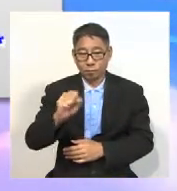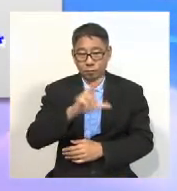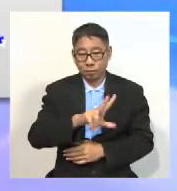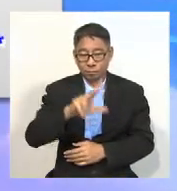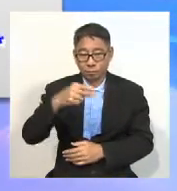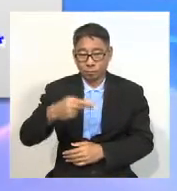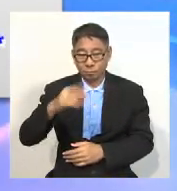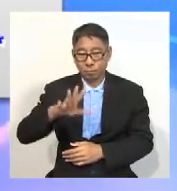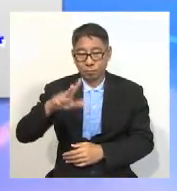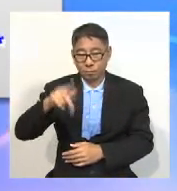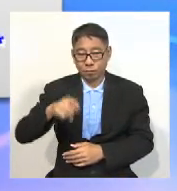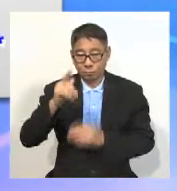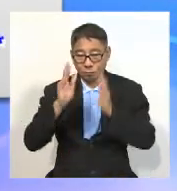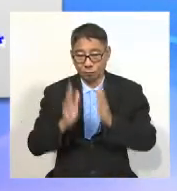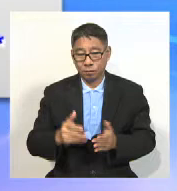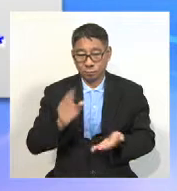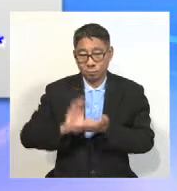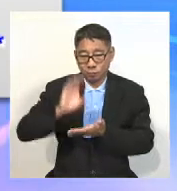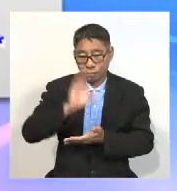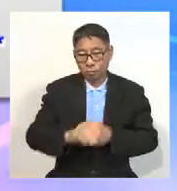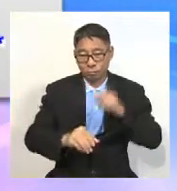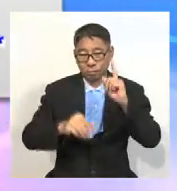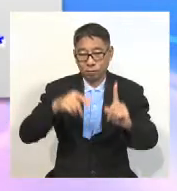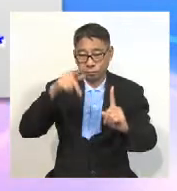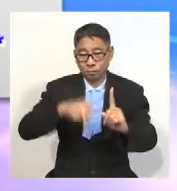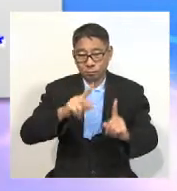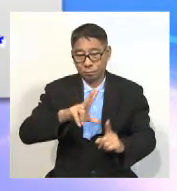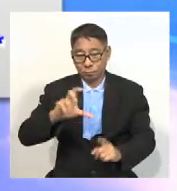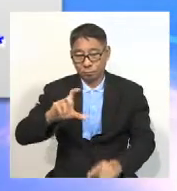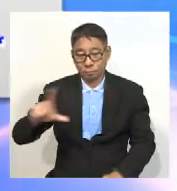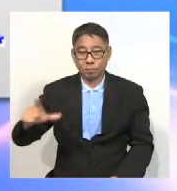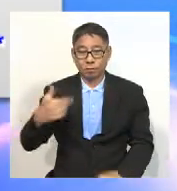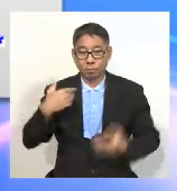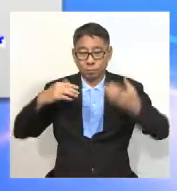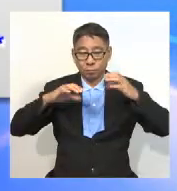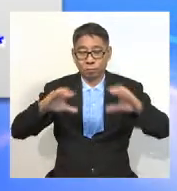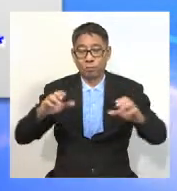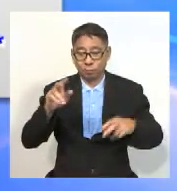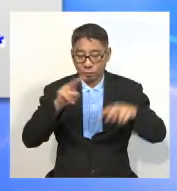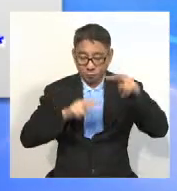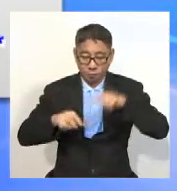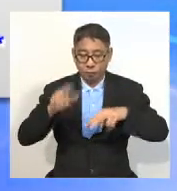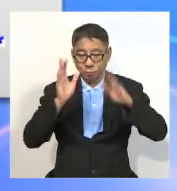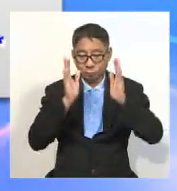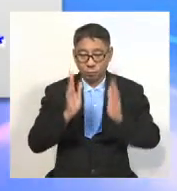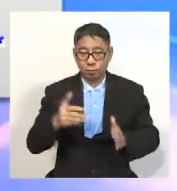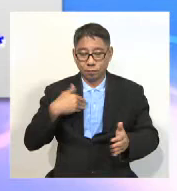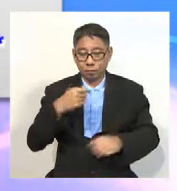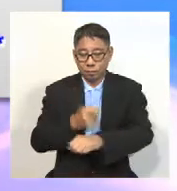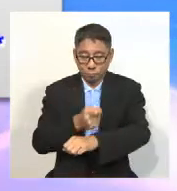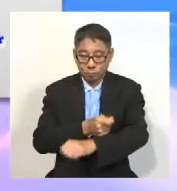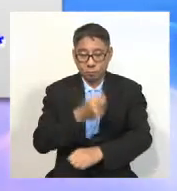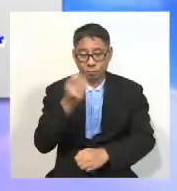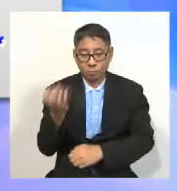ณ 335,000 คนวงเงิน 1,300 ล้านบาทค่ะ รัฐบาลก็พยายามดูแลคนที่มีราย